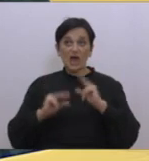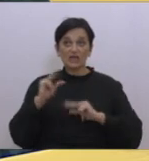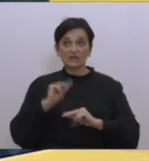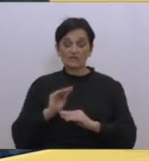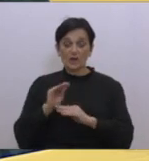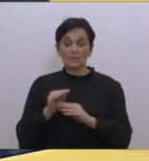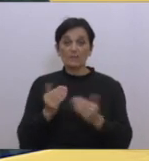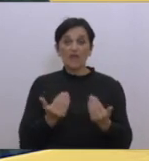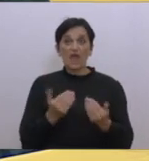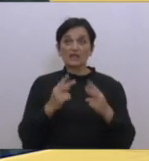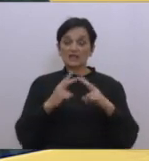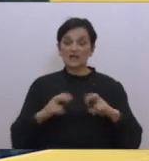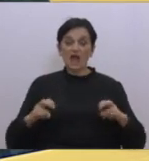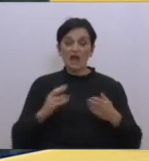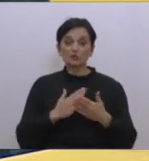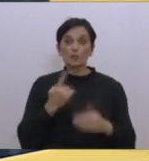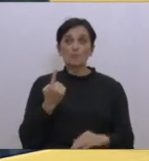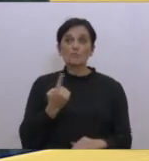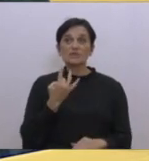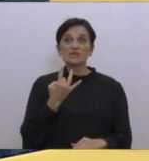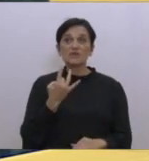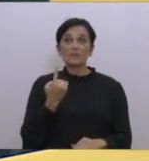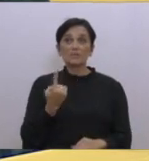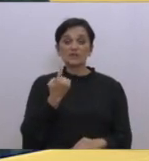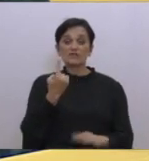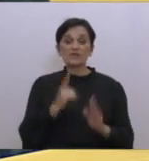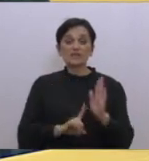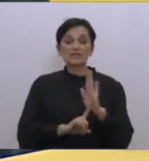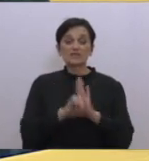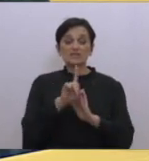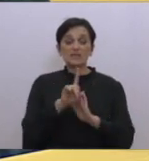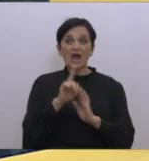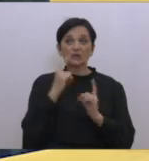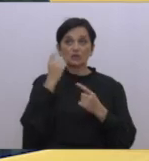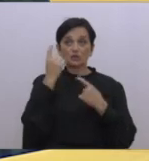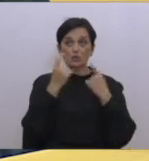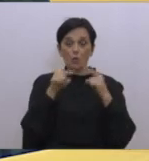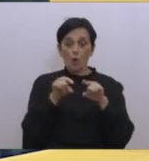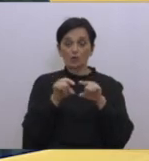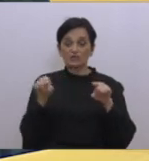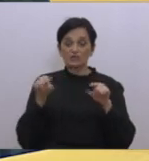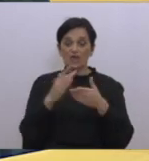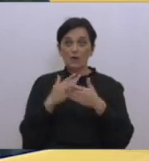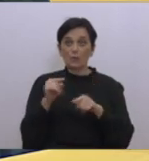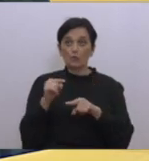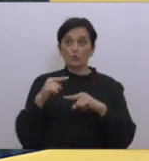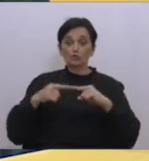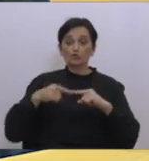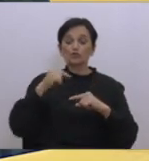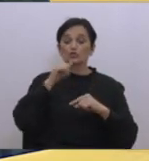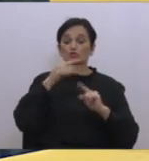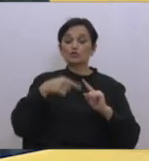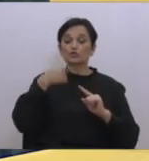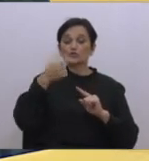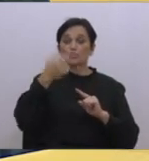ეტაპზე არ არის განხილული, იმიტომ რომ პირველადი საწყისი მოცემულობა გვაქვს, თუმცა შემდეგ წლებში